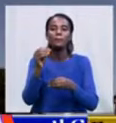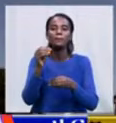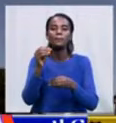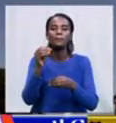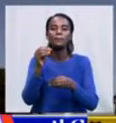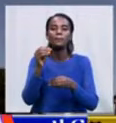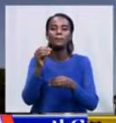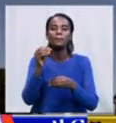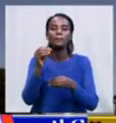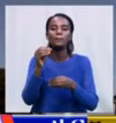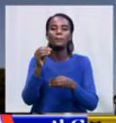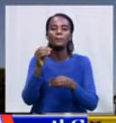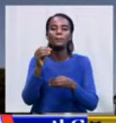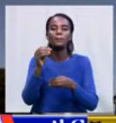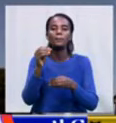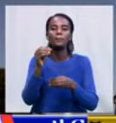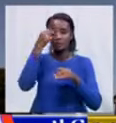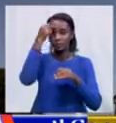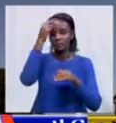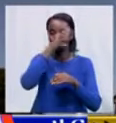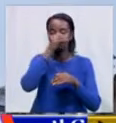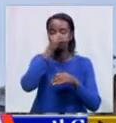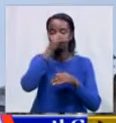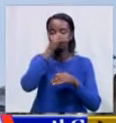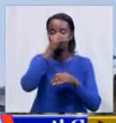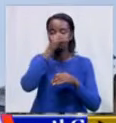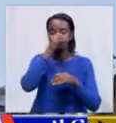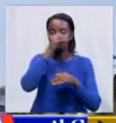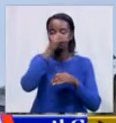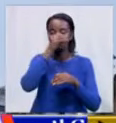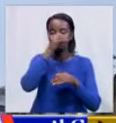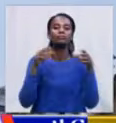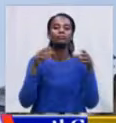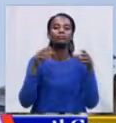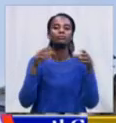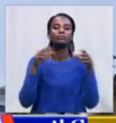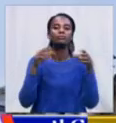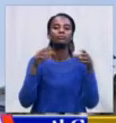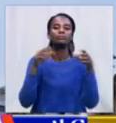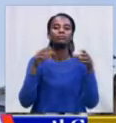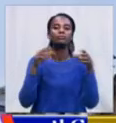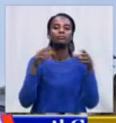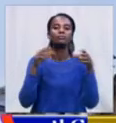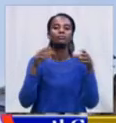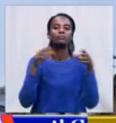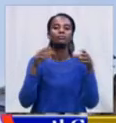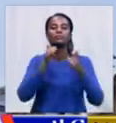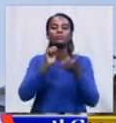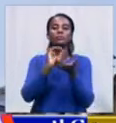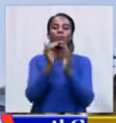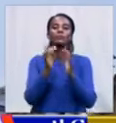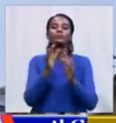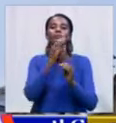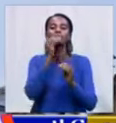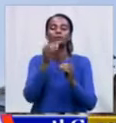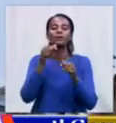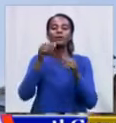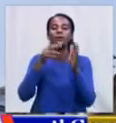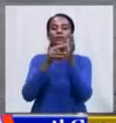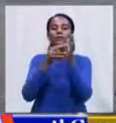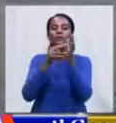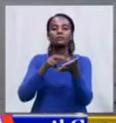ለመተንፈስ የተቸገሩባት የህንዷ ዴሊ ዛሬ ለጤና ተስማሚ የሆነ ንጹህ አየር ባለቤት መሆን መቻሏ ለአብነት